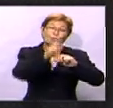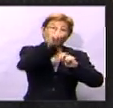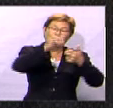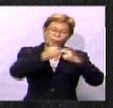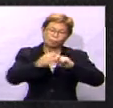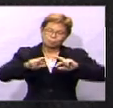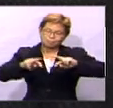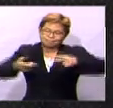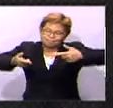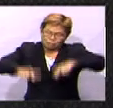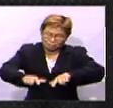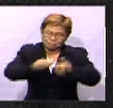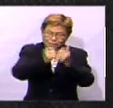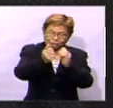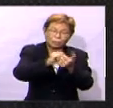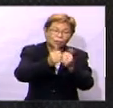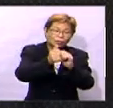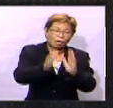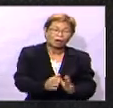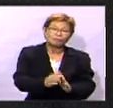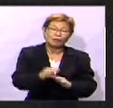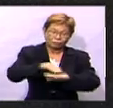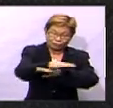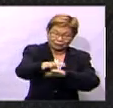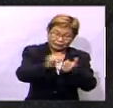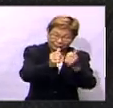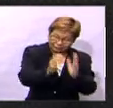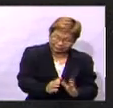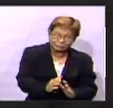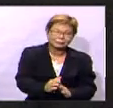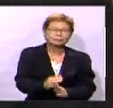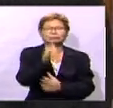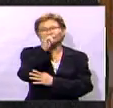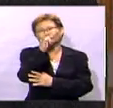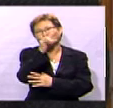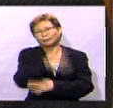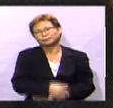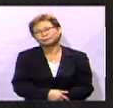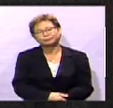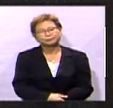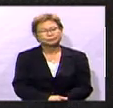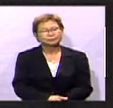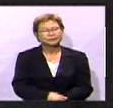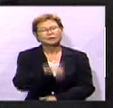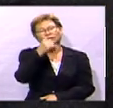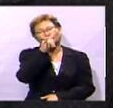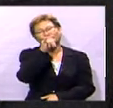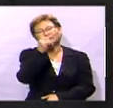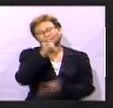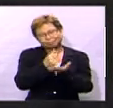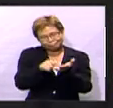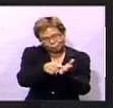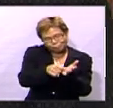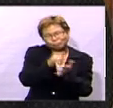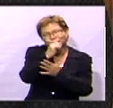afflecting the athletes dop doping is